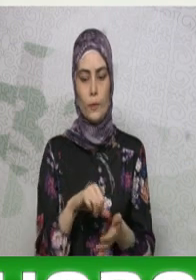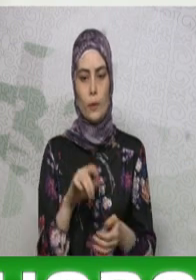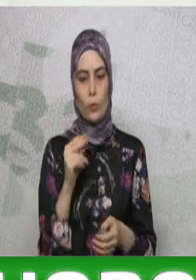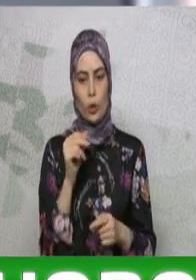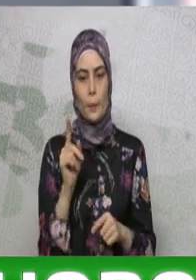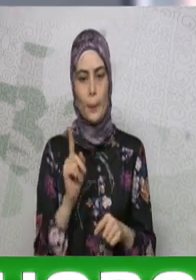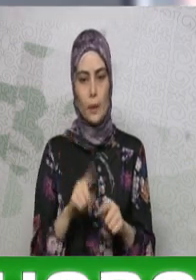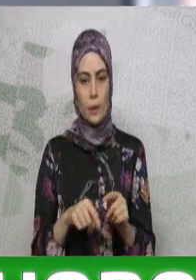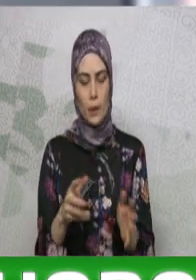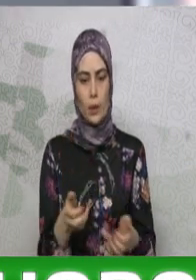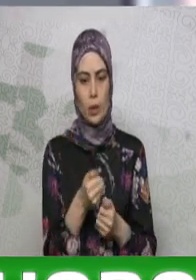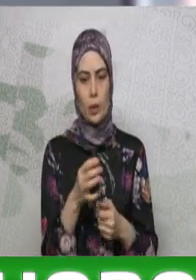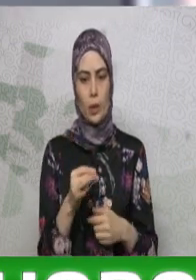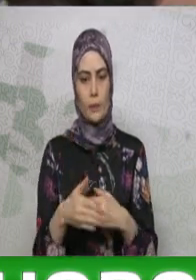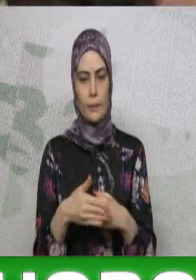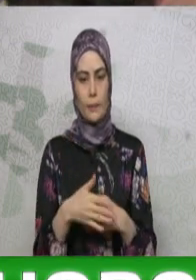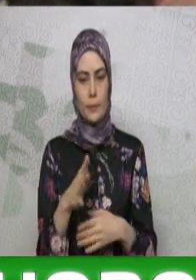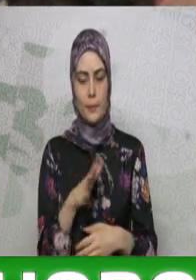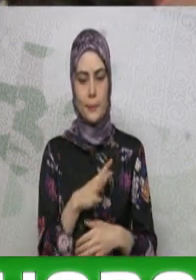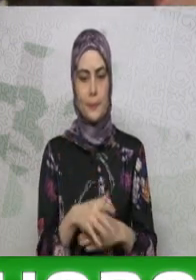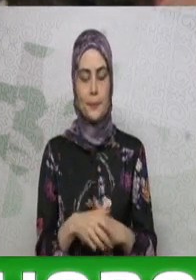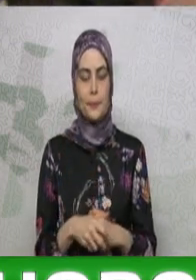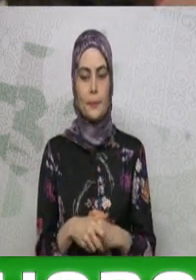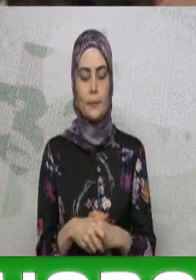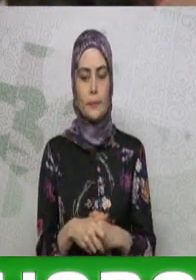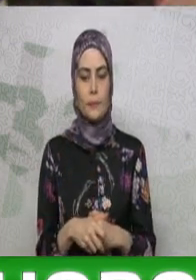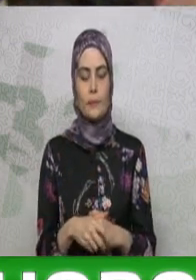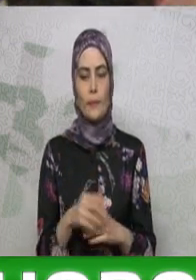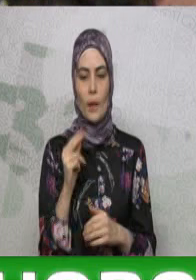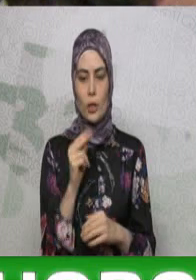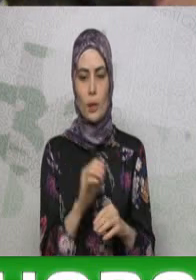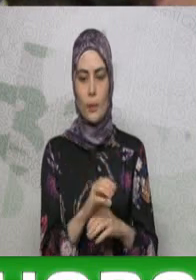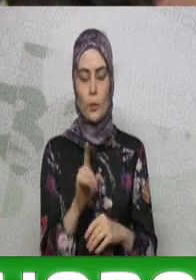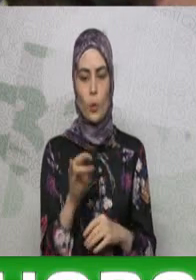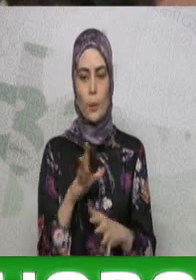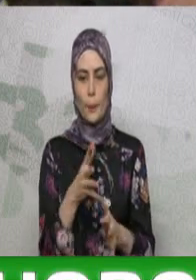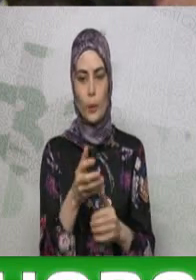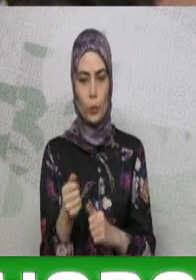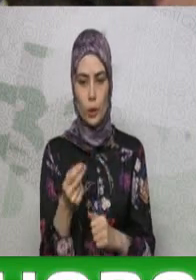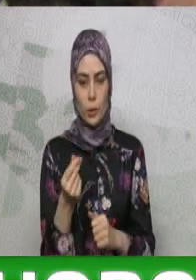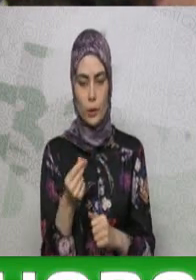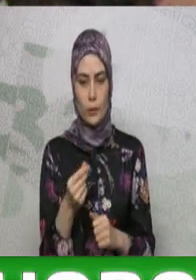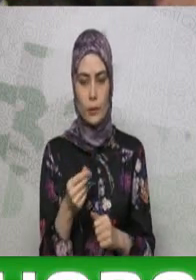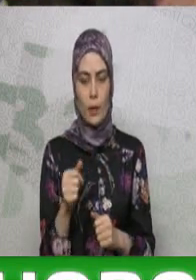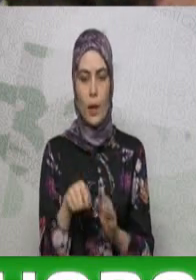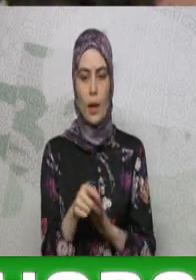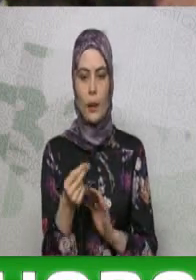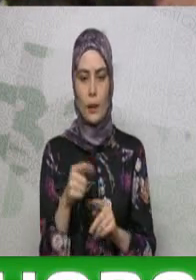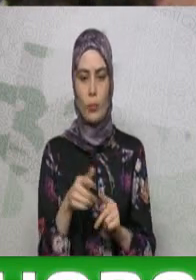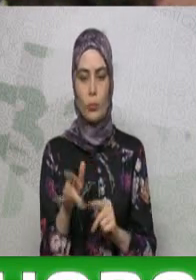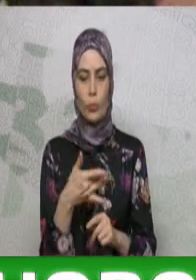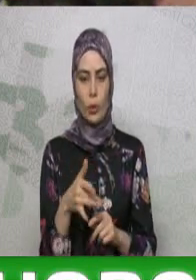очень быстро вычислили и призвали к ответу. Его начальник отправил для того, чтобы он получил денежные средства, а денежные средства бухгалтер